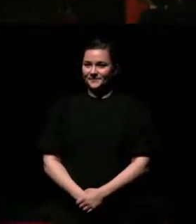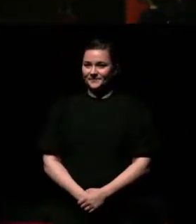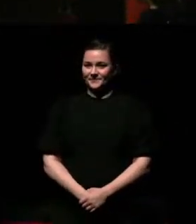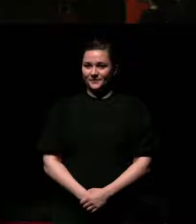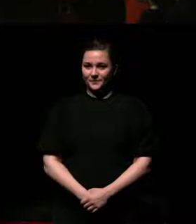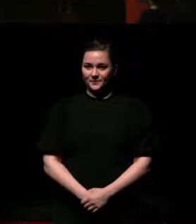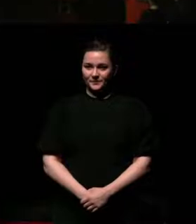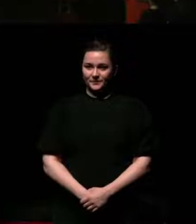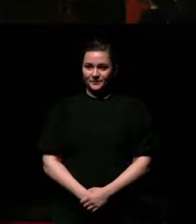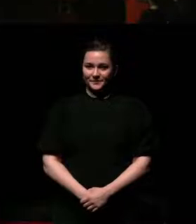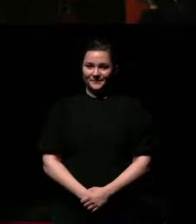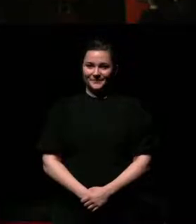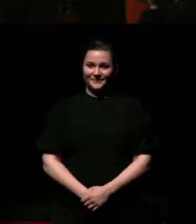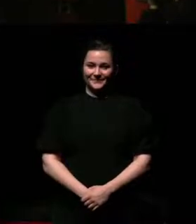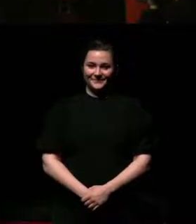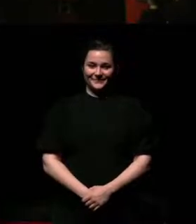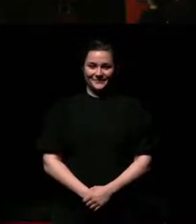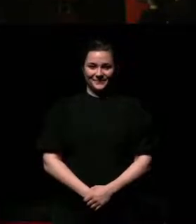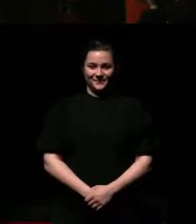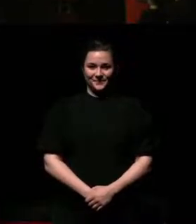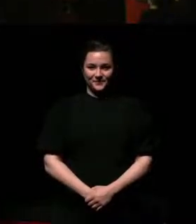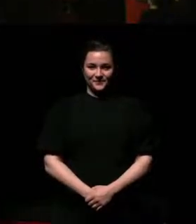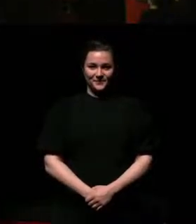Ja, nei, jeg trenger ikke å si det.